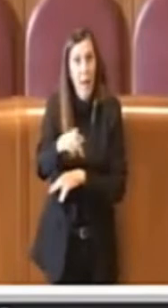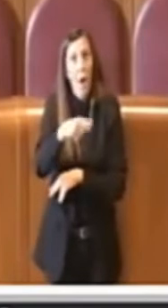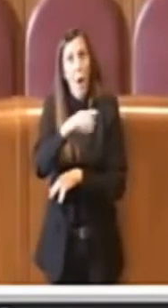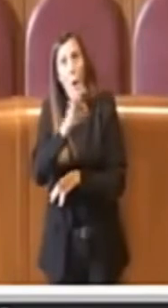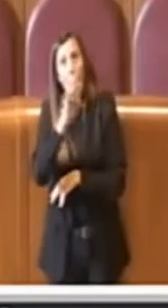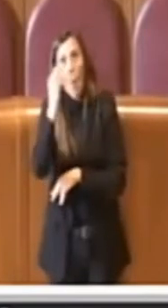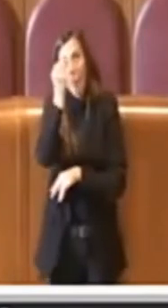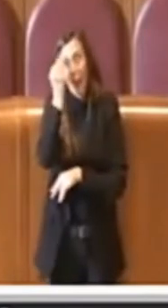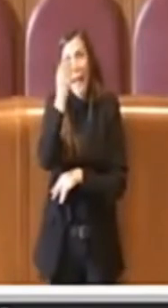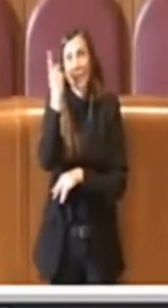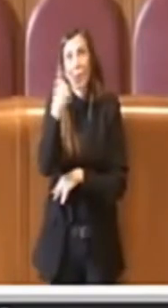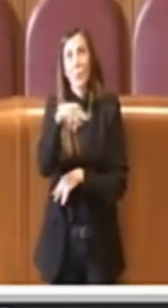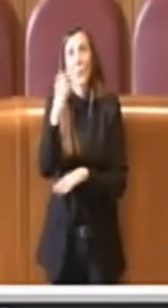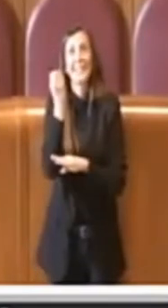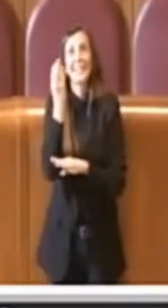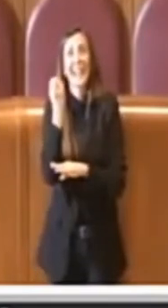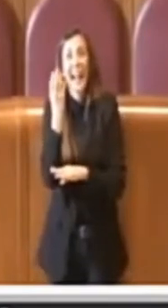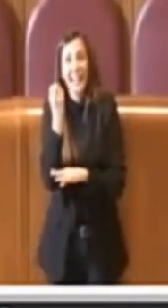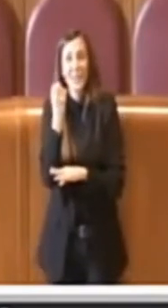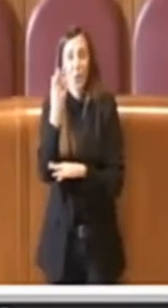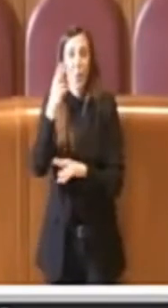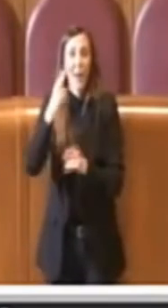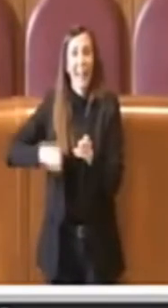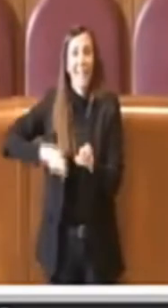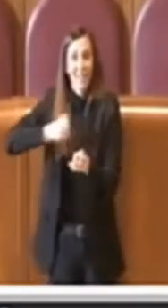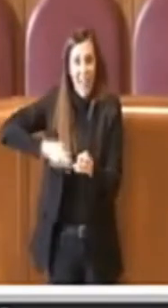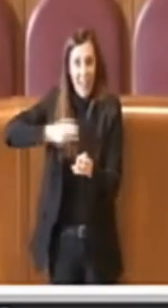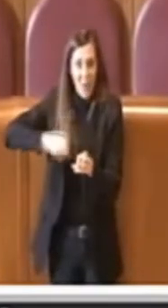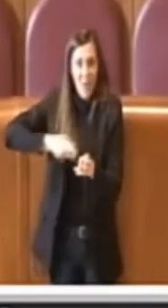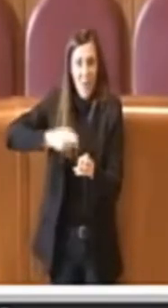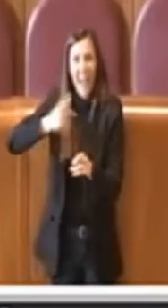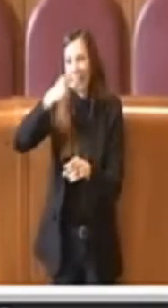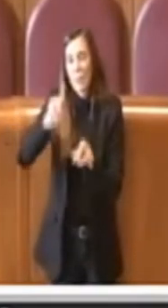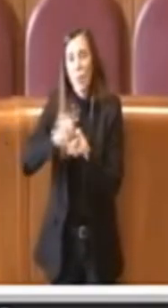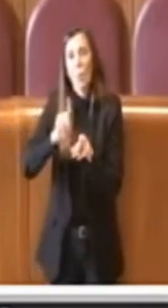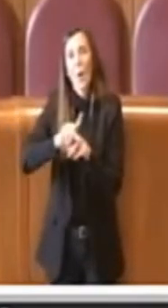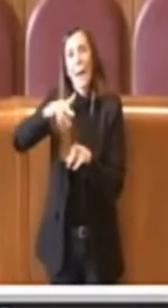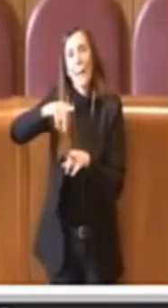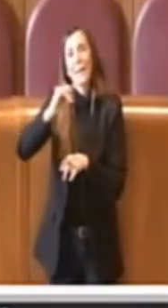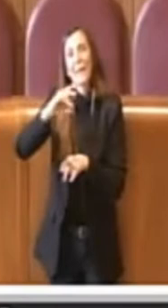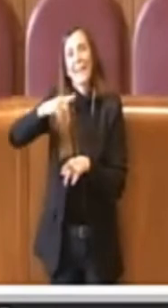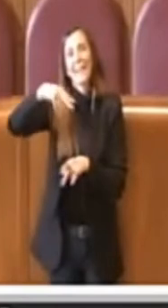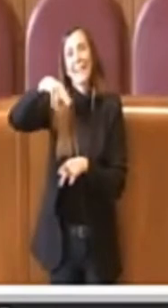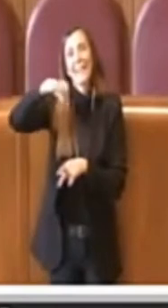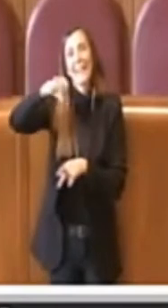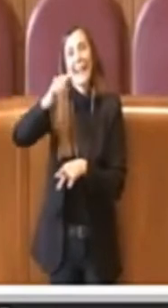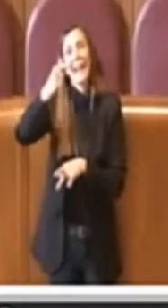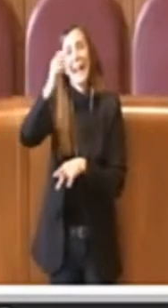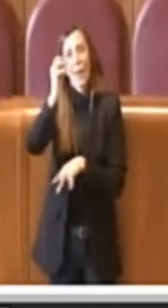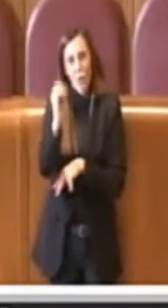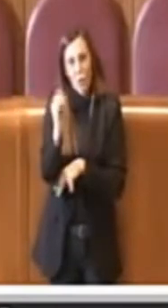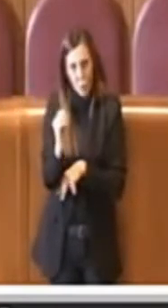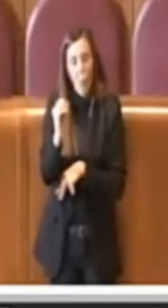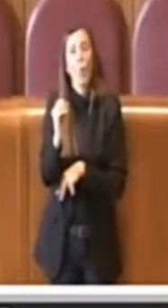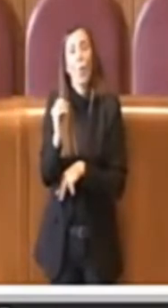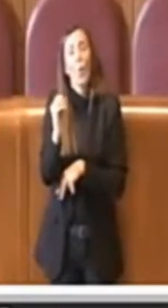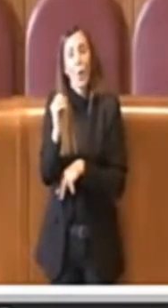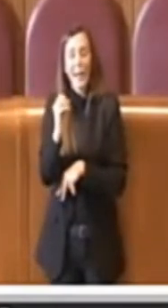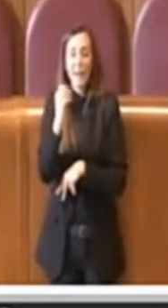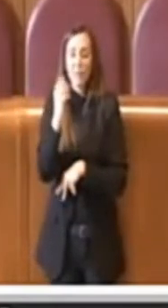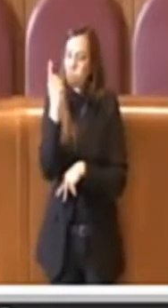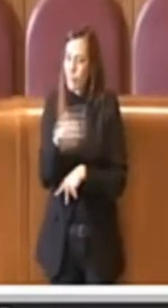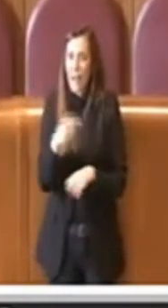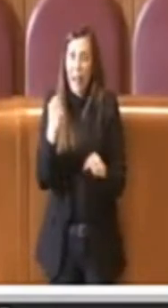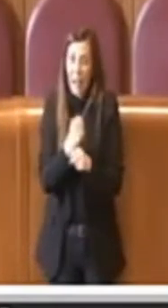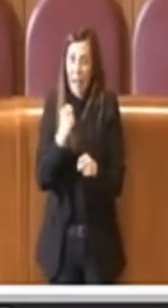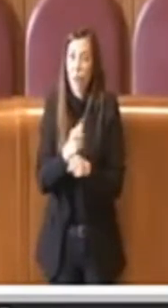anche a stazioni ferroviarie come la stazione di Pigneto, e chiaramente su questo ci deve essere un impegno costante da parte della